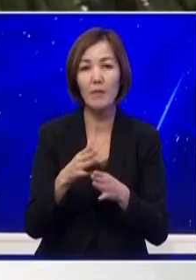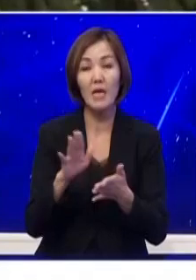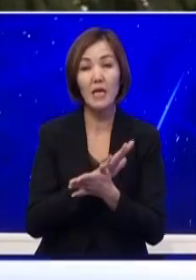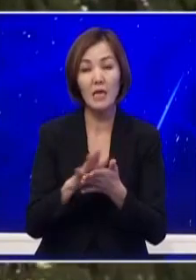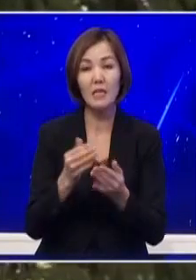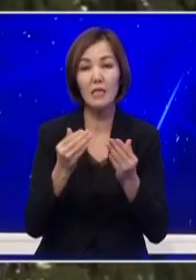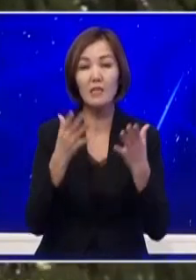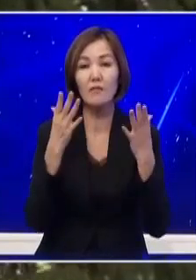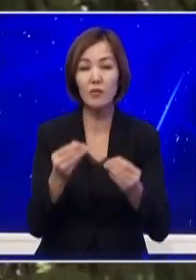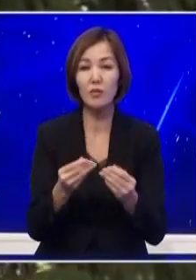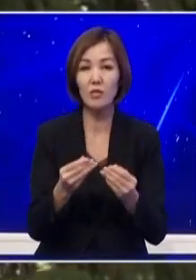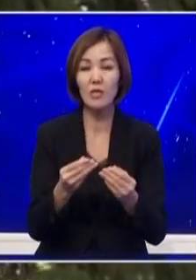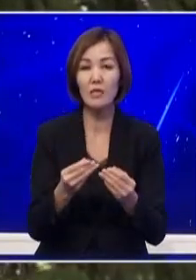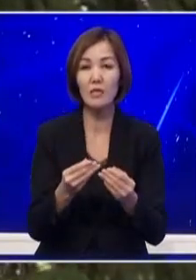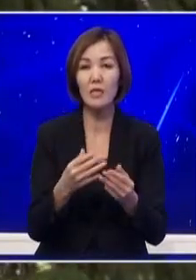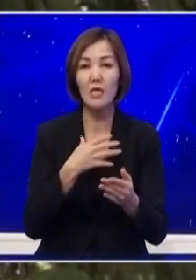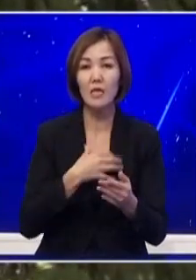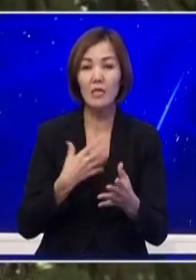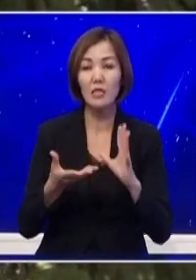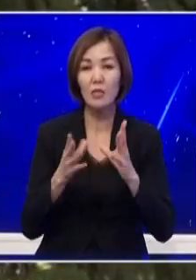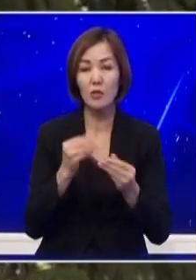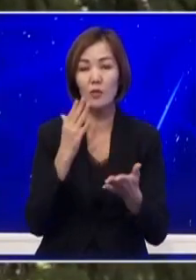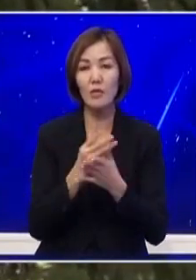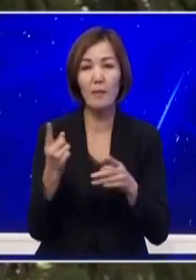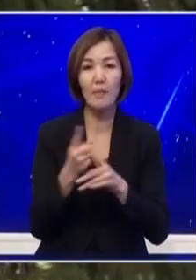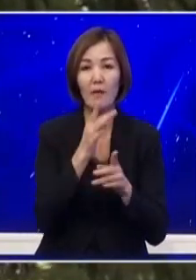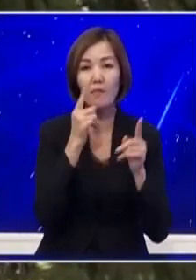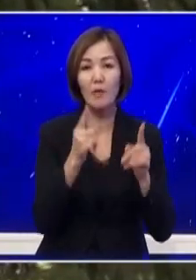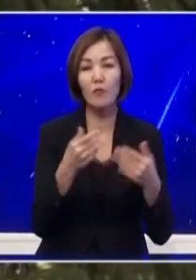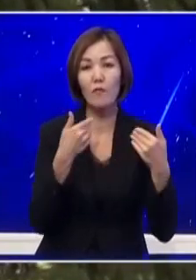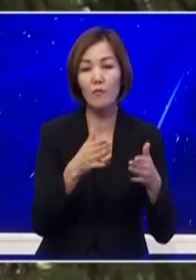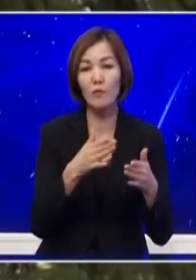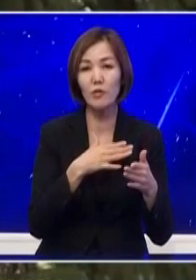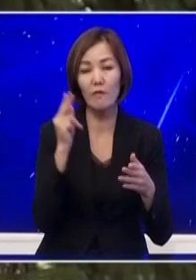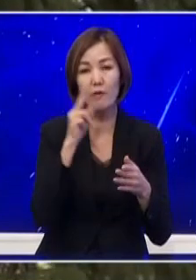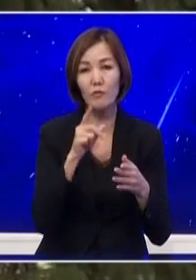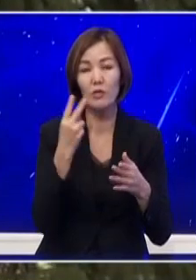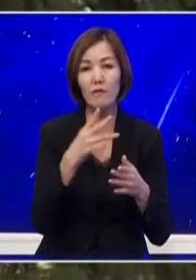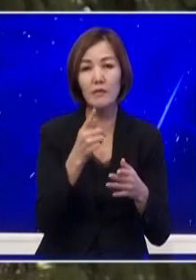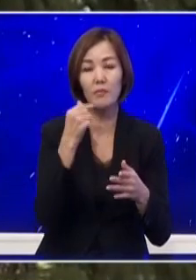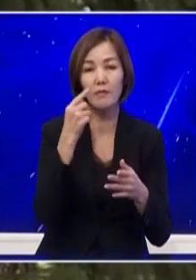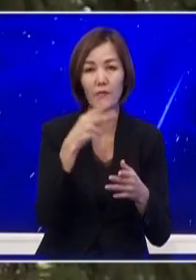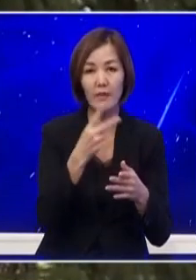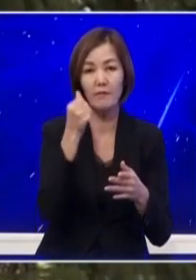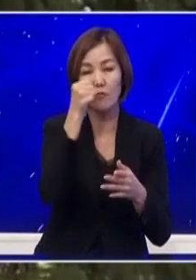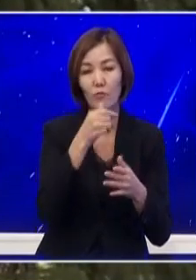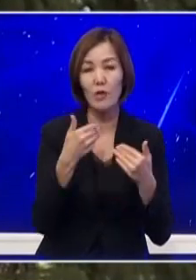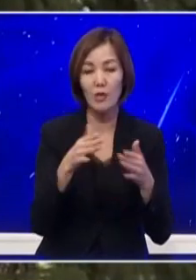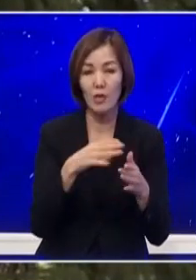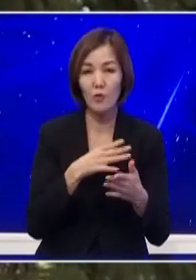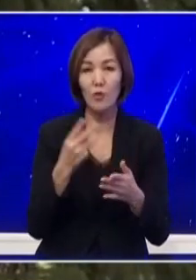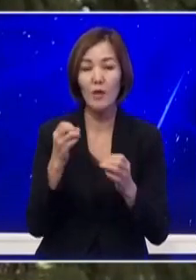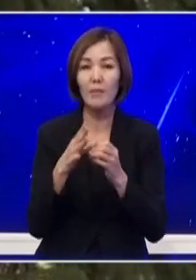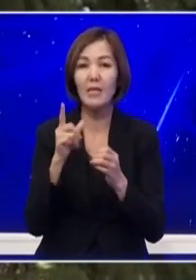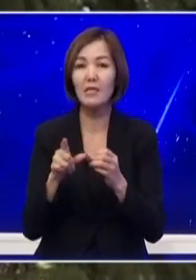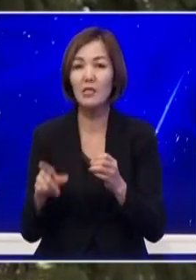На сегодняшний день уже видны значительные результаты. Первый поток выпускников окончил обучение в 2021-2022 годах. 15